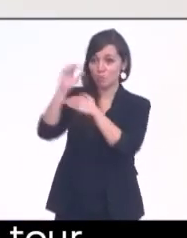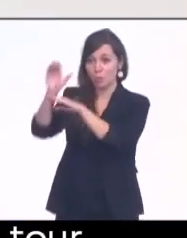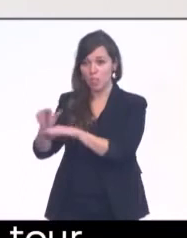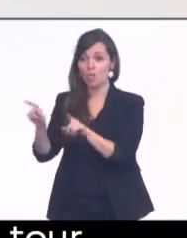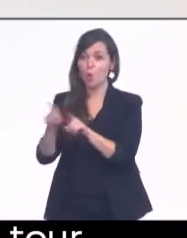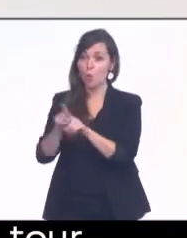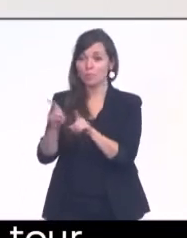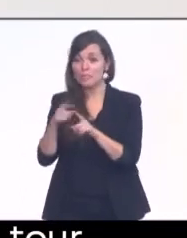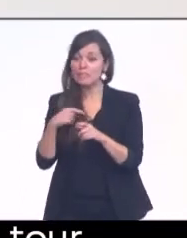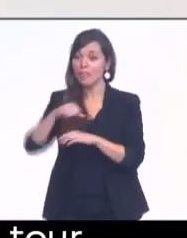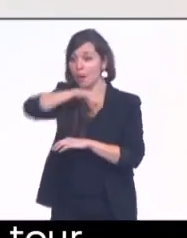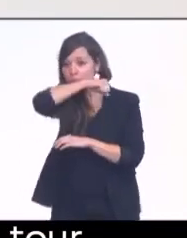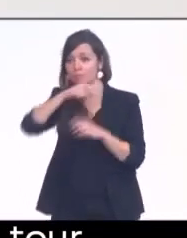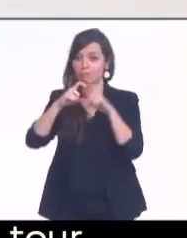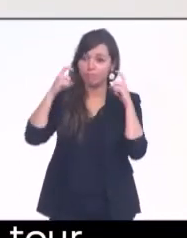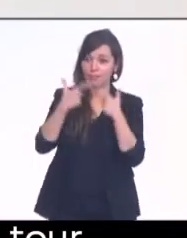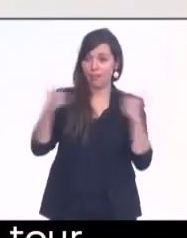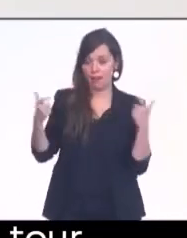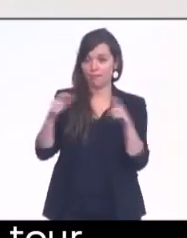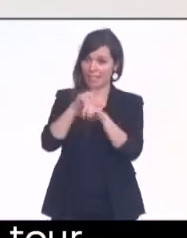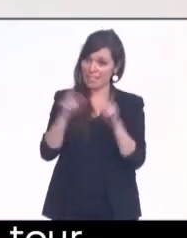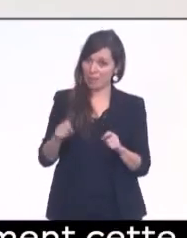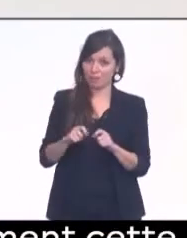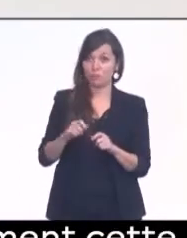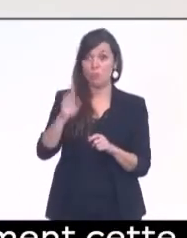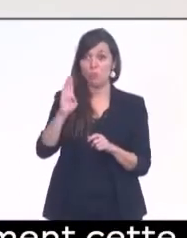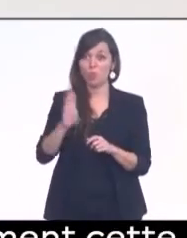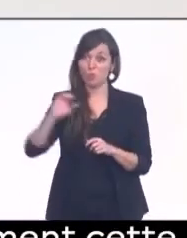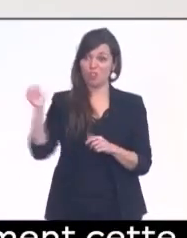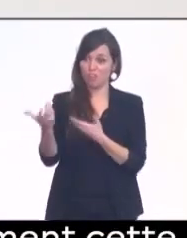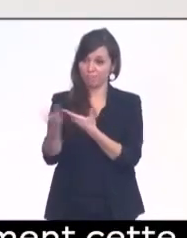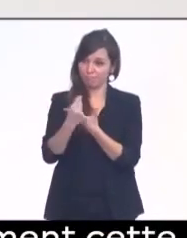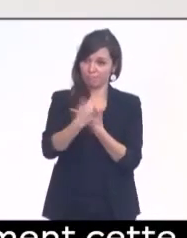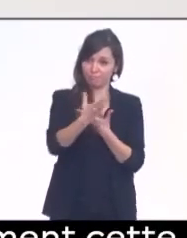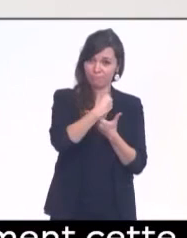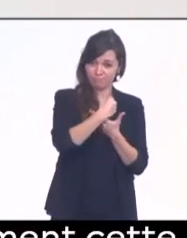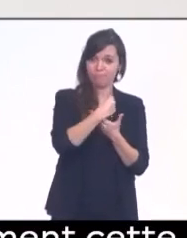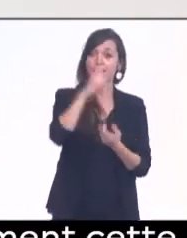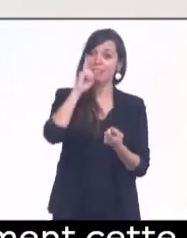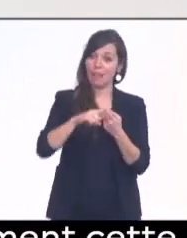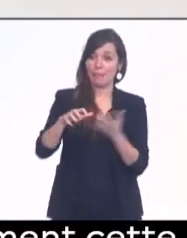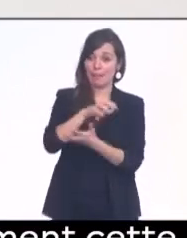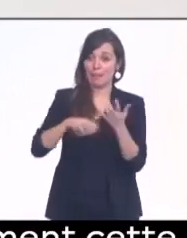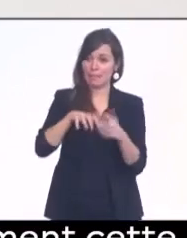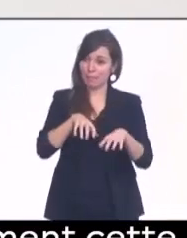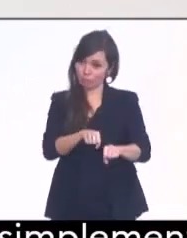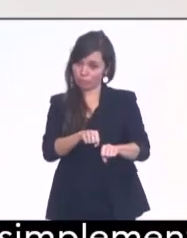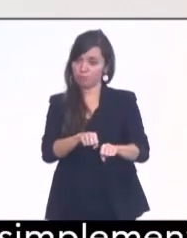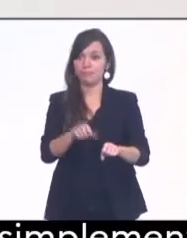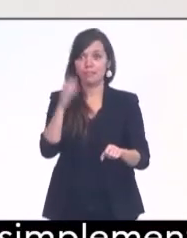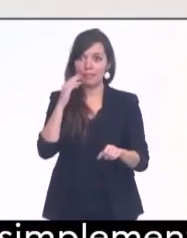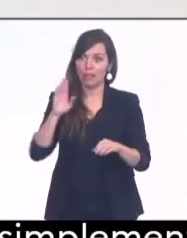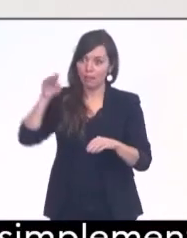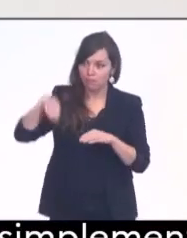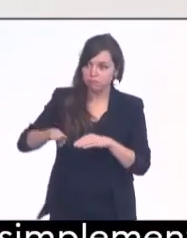barrières, parce que tout simplement, nous avons besoin de la mobilisation de tout un chacun pour surmonter cette vague, ce tsunami qui